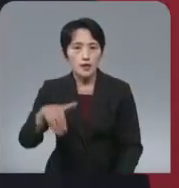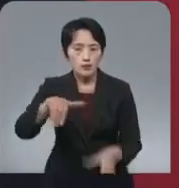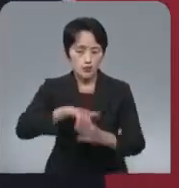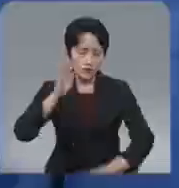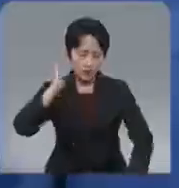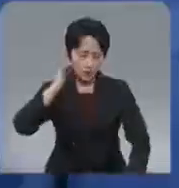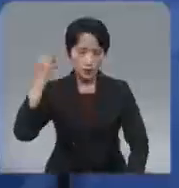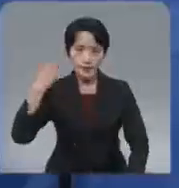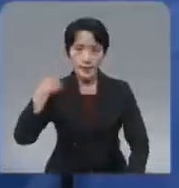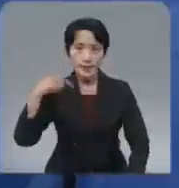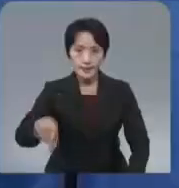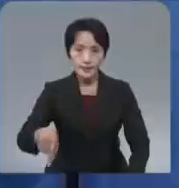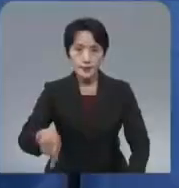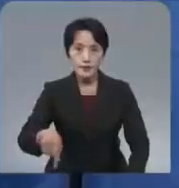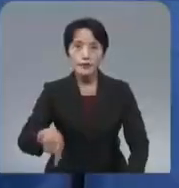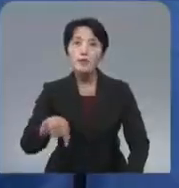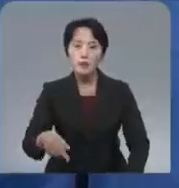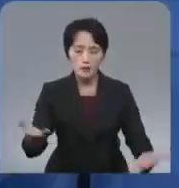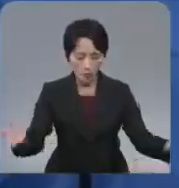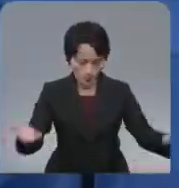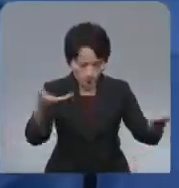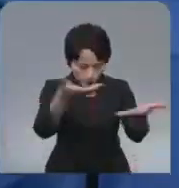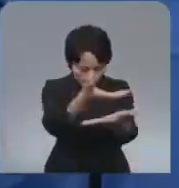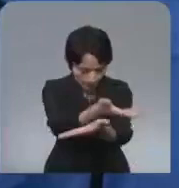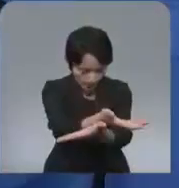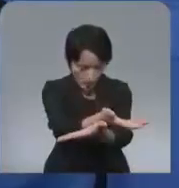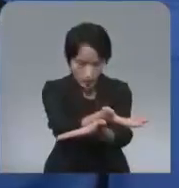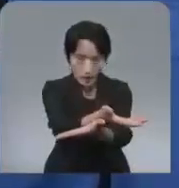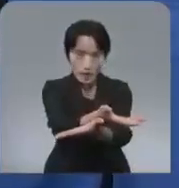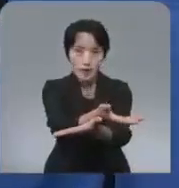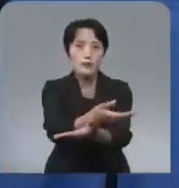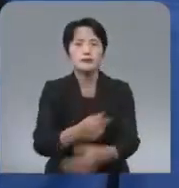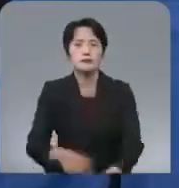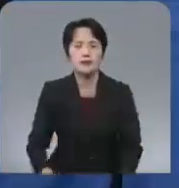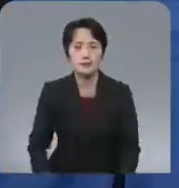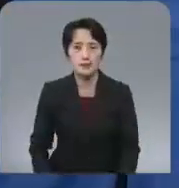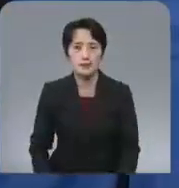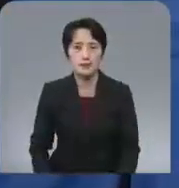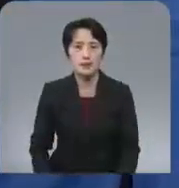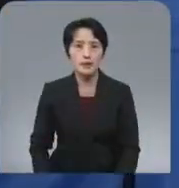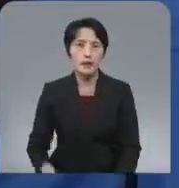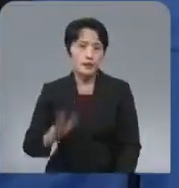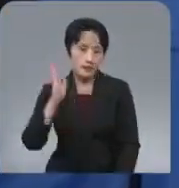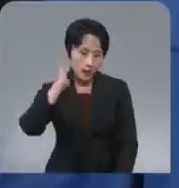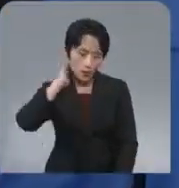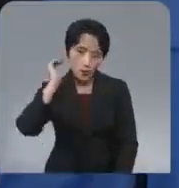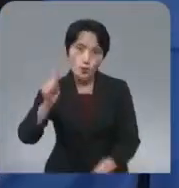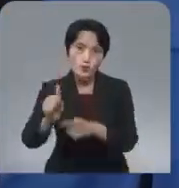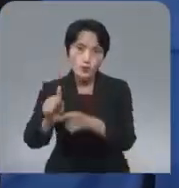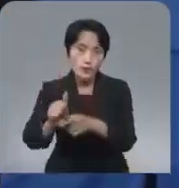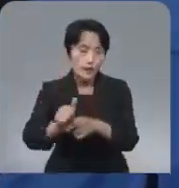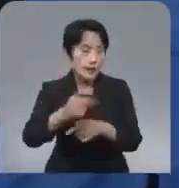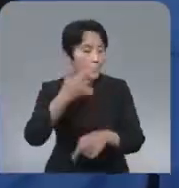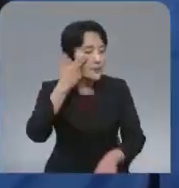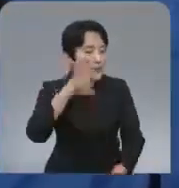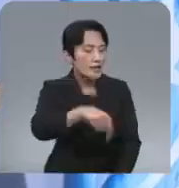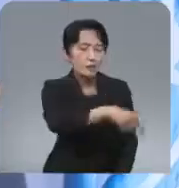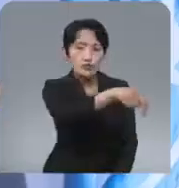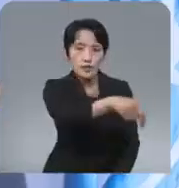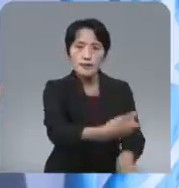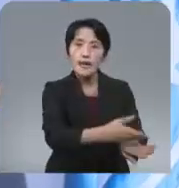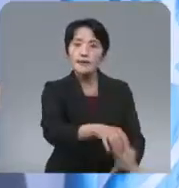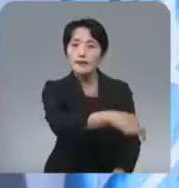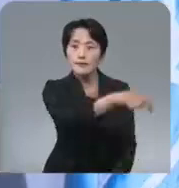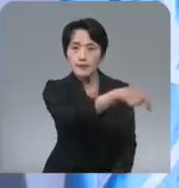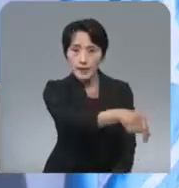hawaii vont ainsi regagné au bout de soixante et onze ans leur pays natal idem pour les corps de six militaires américains imu